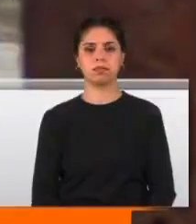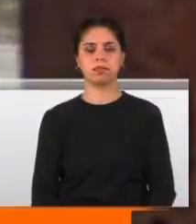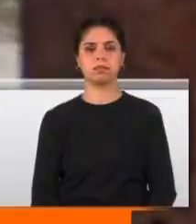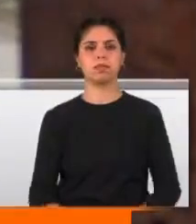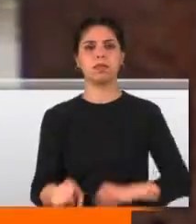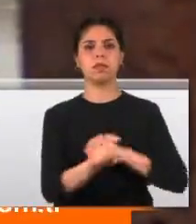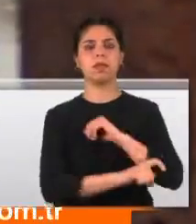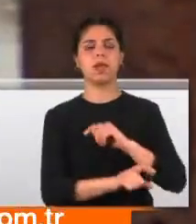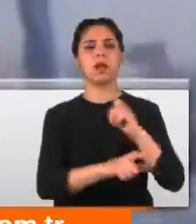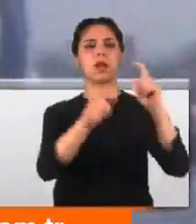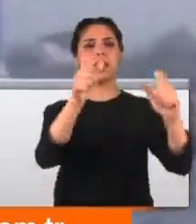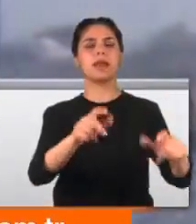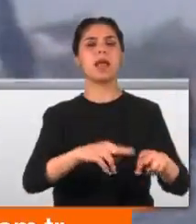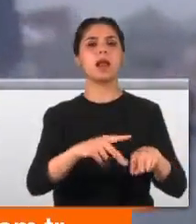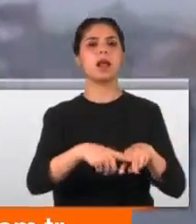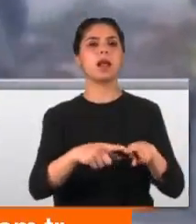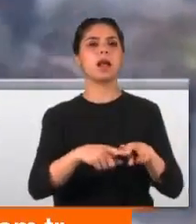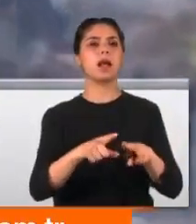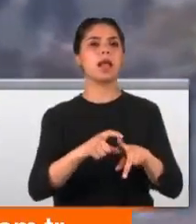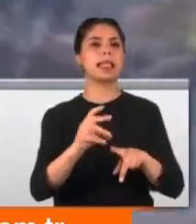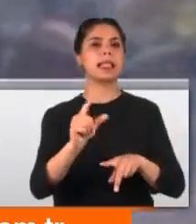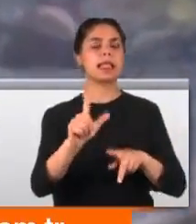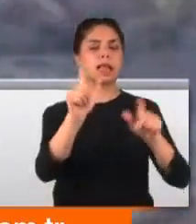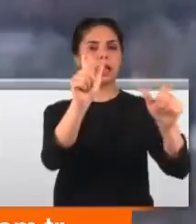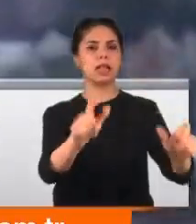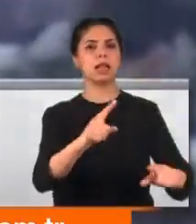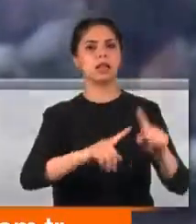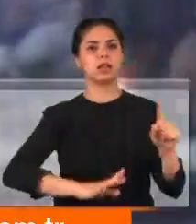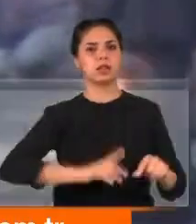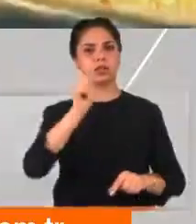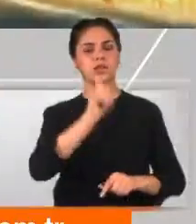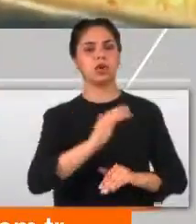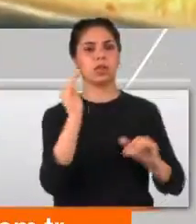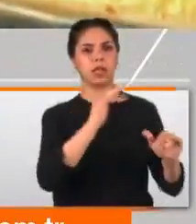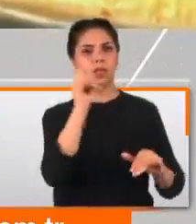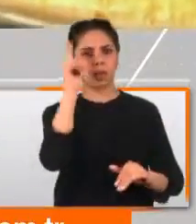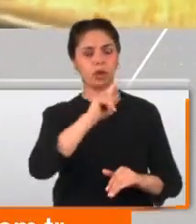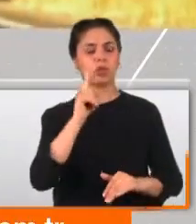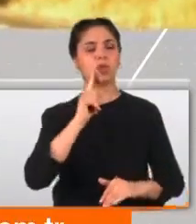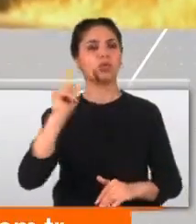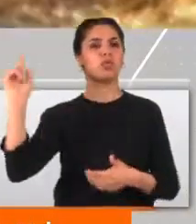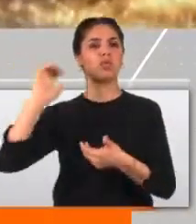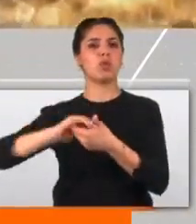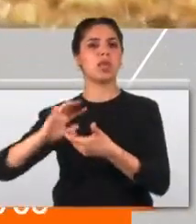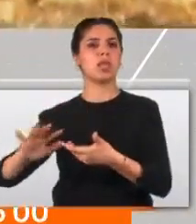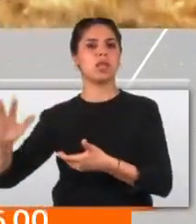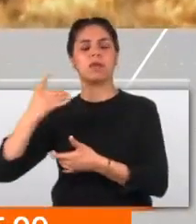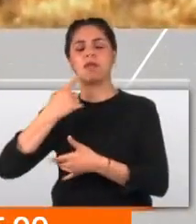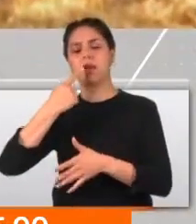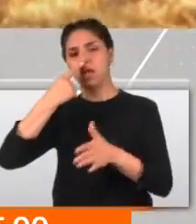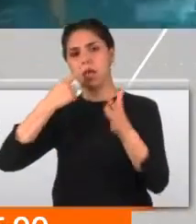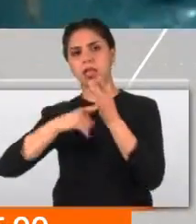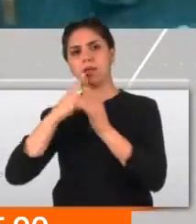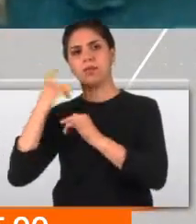Terör yuvası Kandil'in Kılıçdaroğlu'na desteği Cumhur İttifakı'nın ise hedefinde. Bizim bu yıllarca şehitler